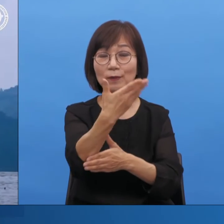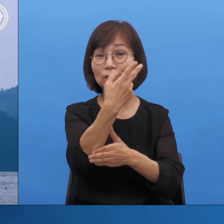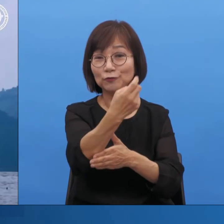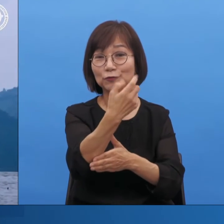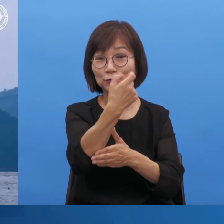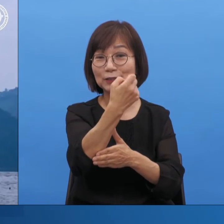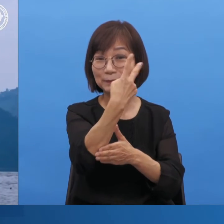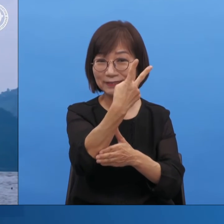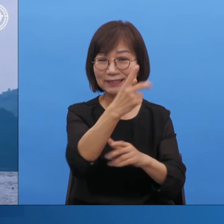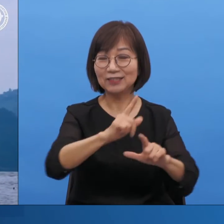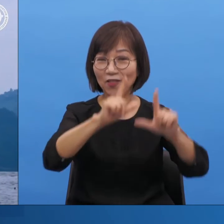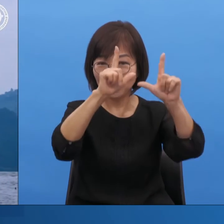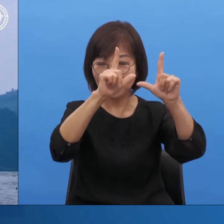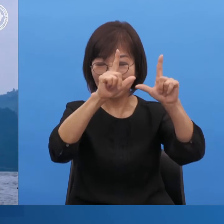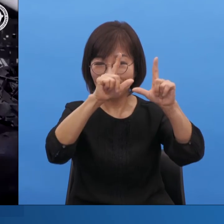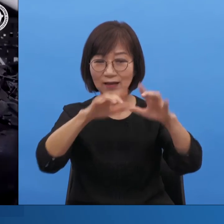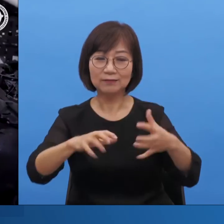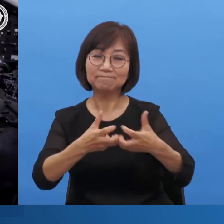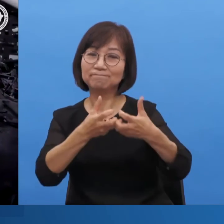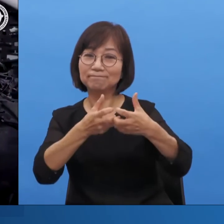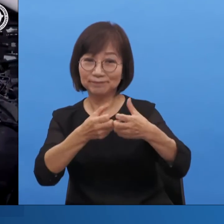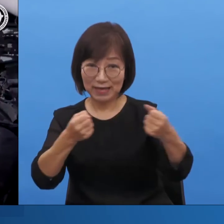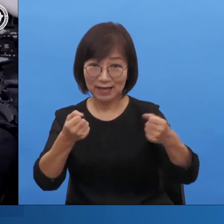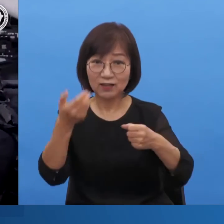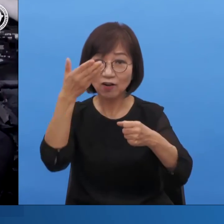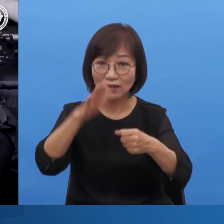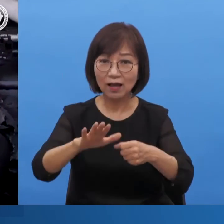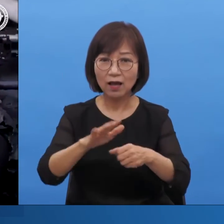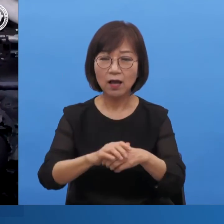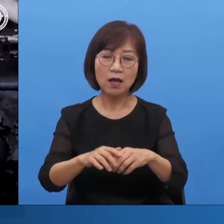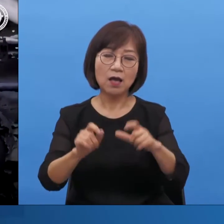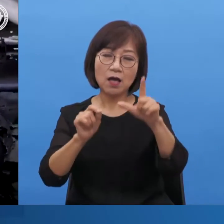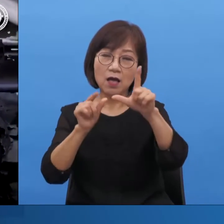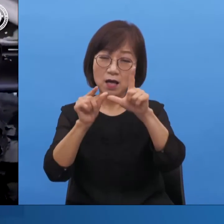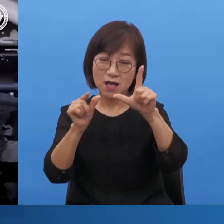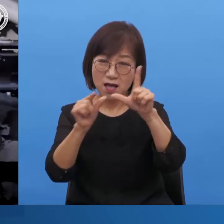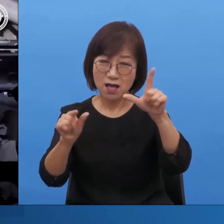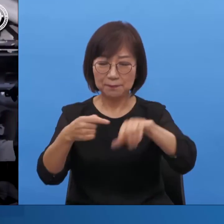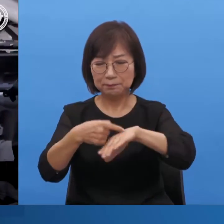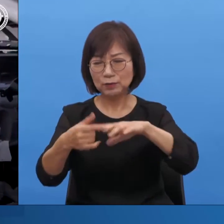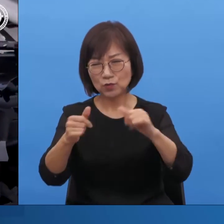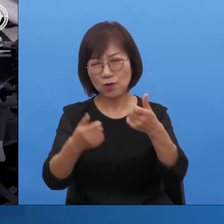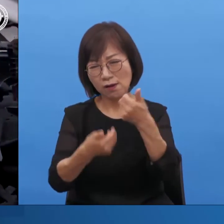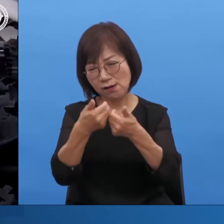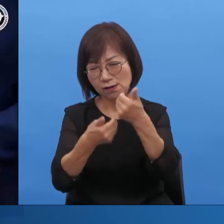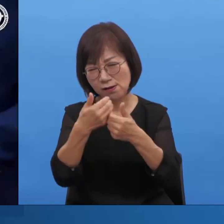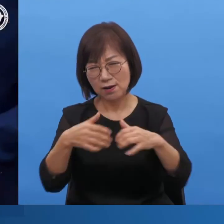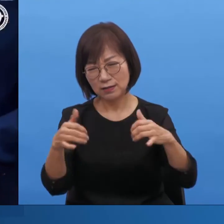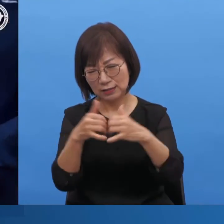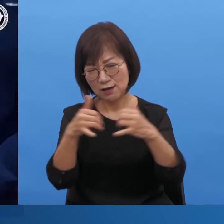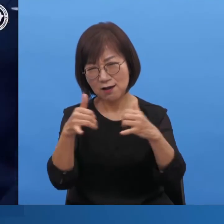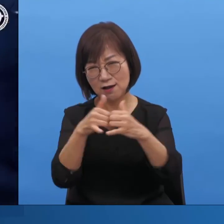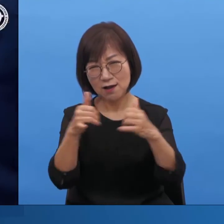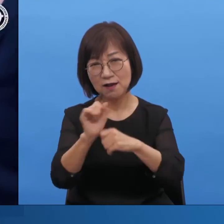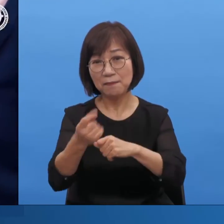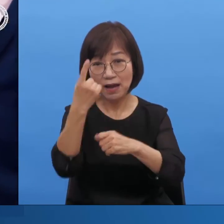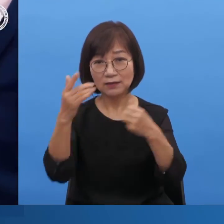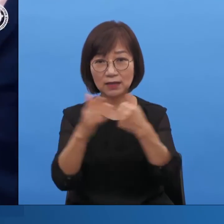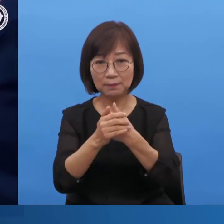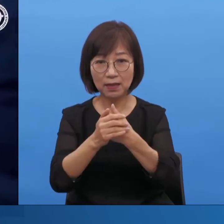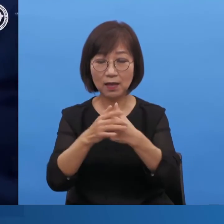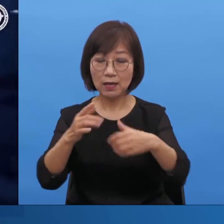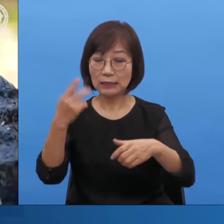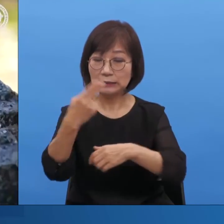르완다와 국가를 분리하였습니다. 하지만 독립 후에도 투치족과 후투족의 계속된 갈등과 내전으로 인해 2005년 평화협정을